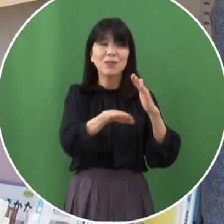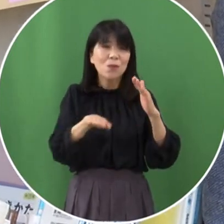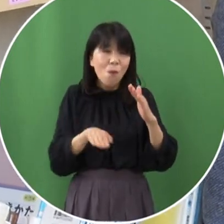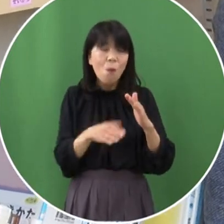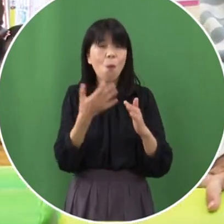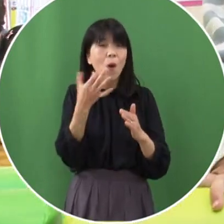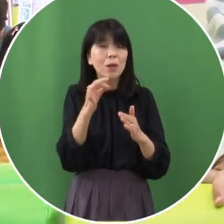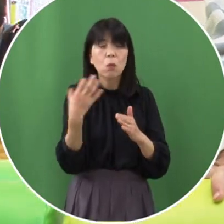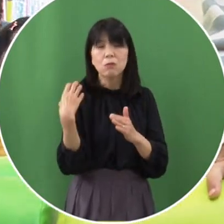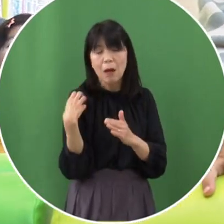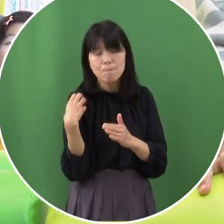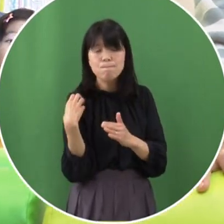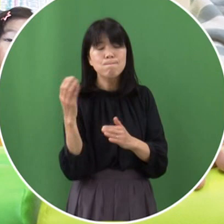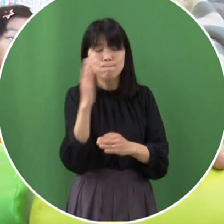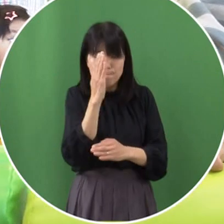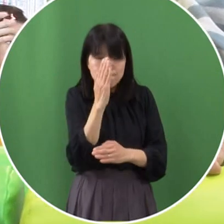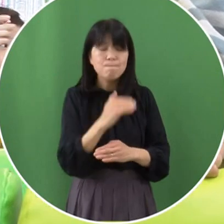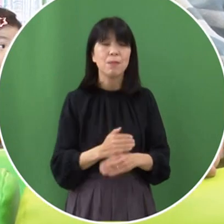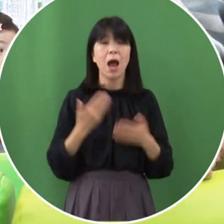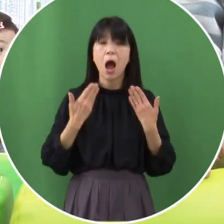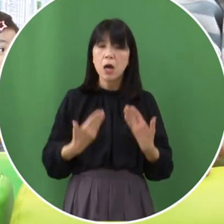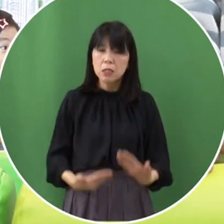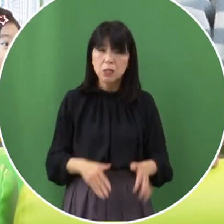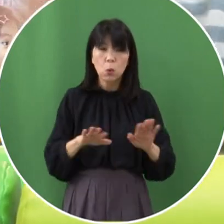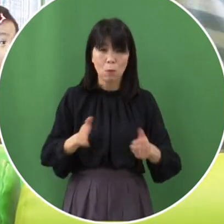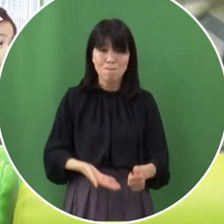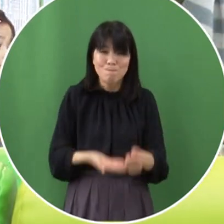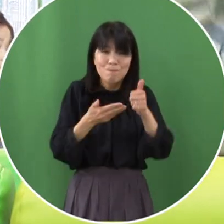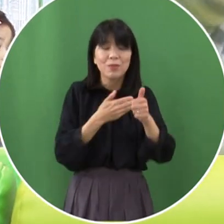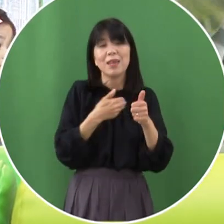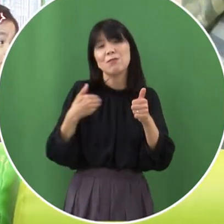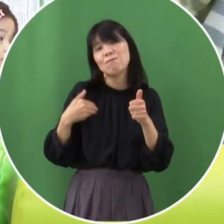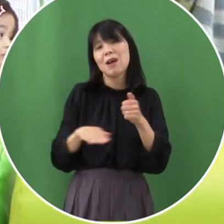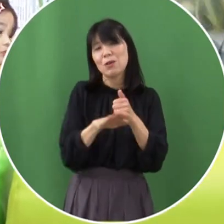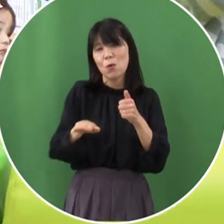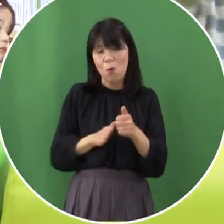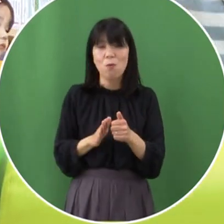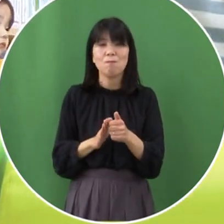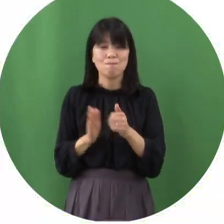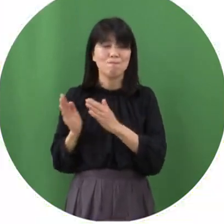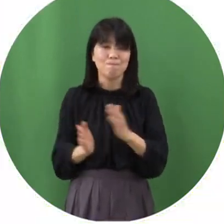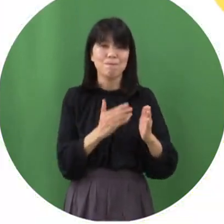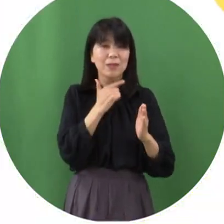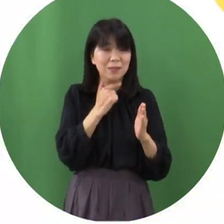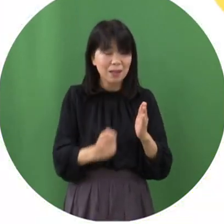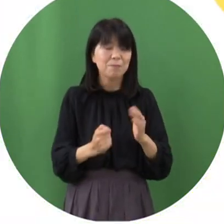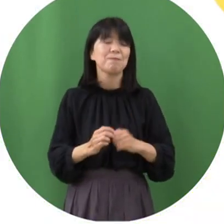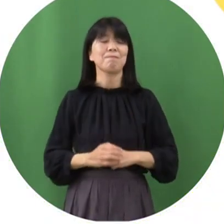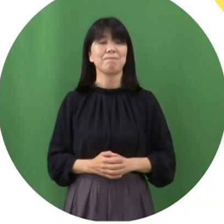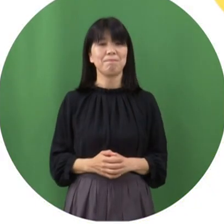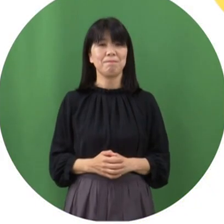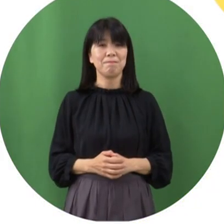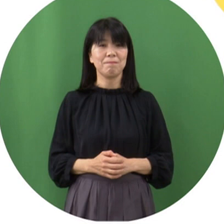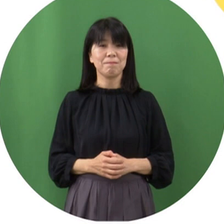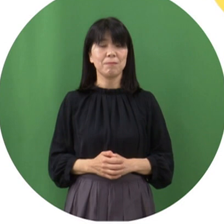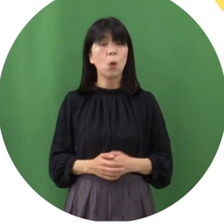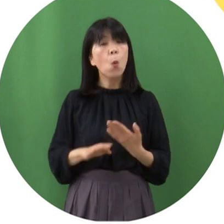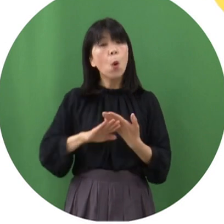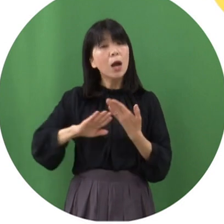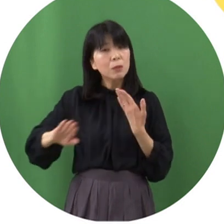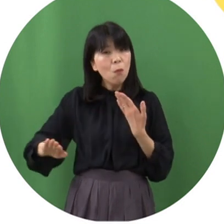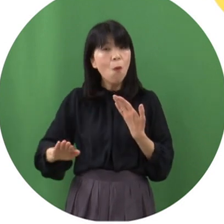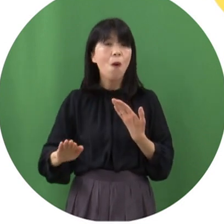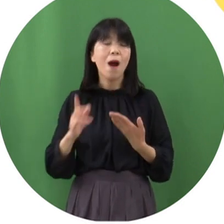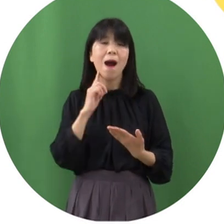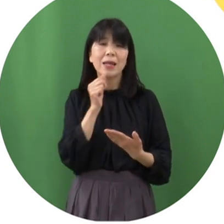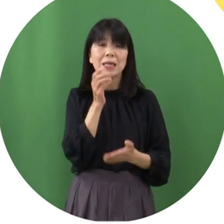安心して子育てできる環境を整えていきたいと考えています。その他、明石養護学校で障害の